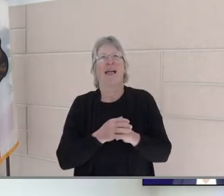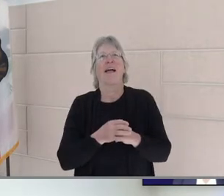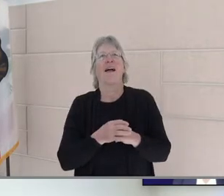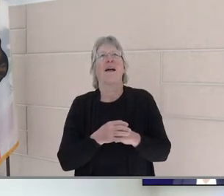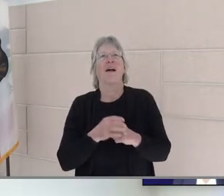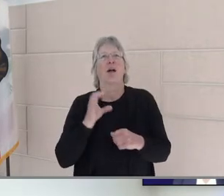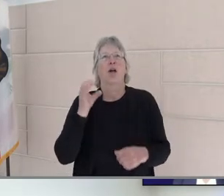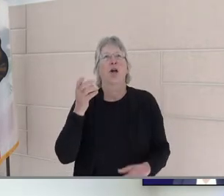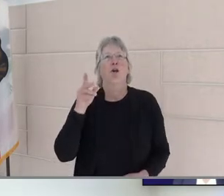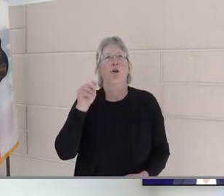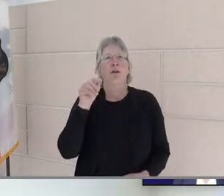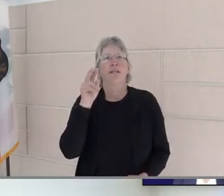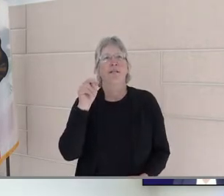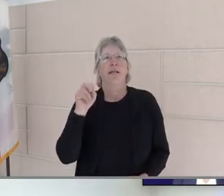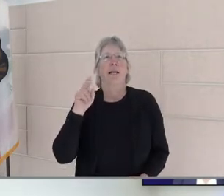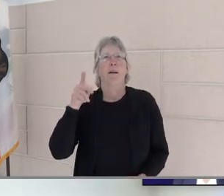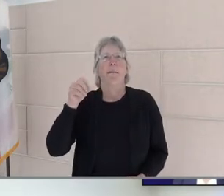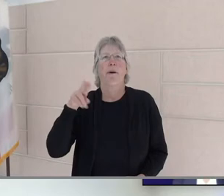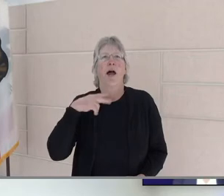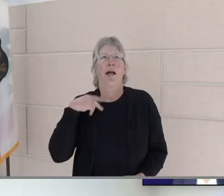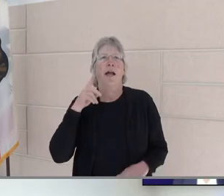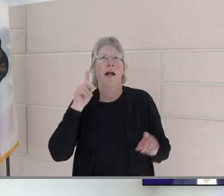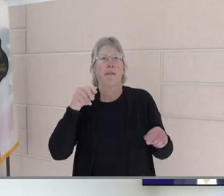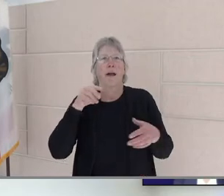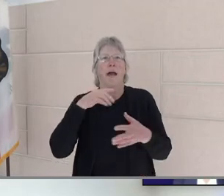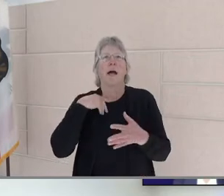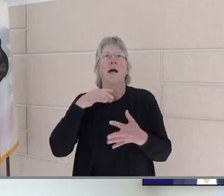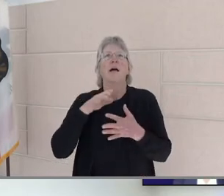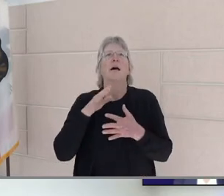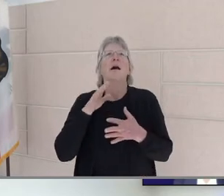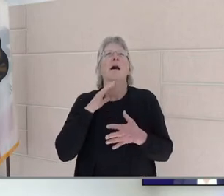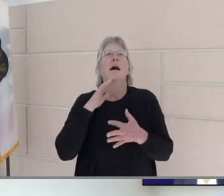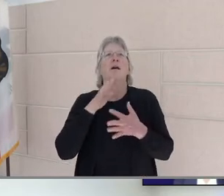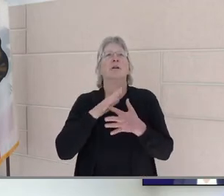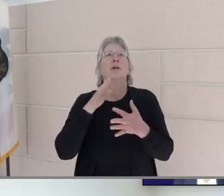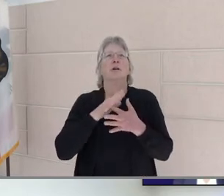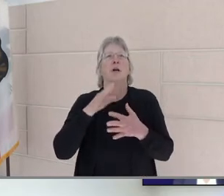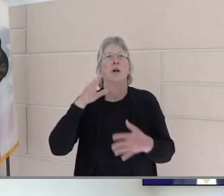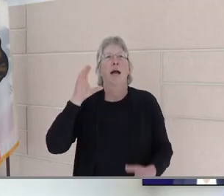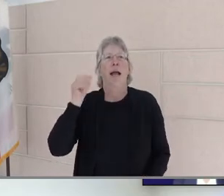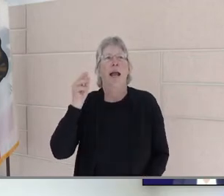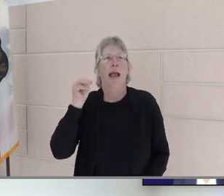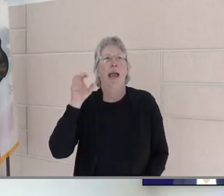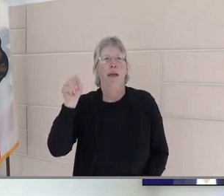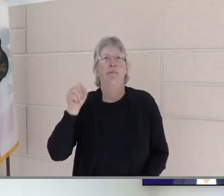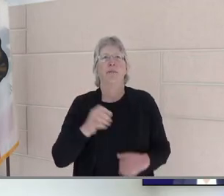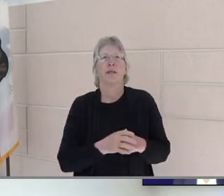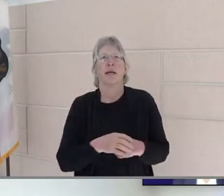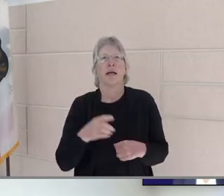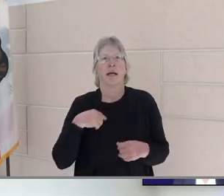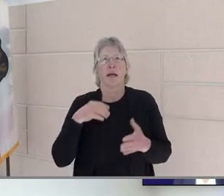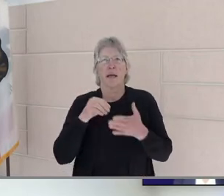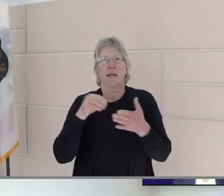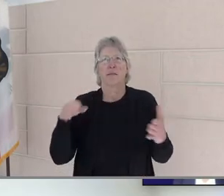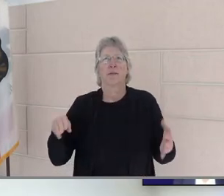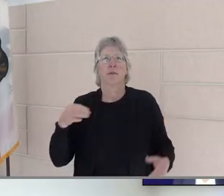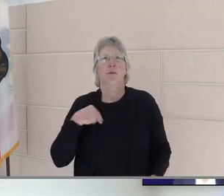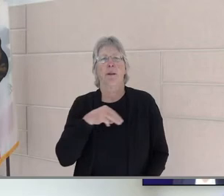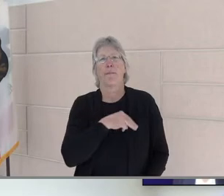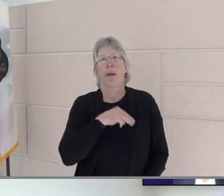ากว่าชโมคริสตินคริสตินาพอกเนียงเรียนธนาตีดับมวยในไอสลาเรียนแคม